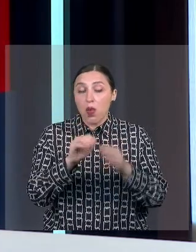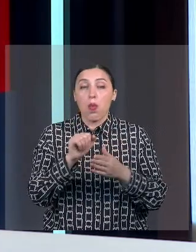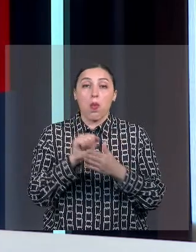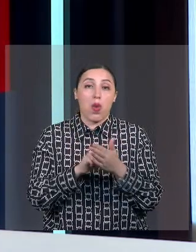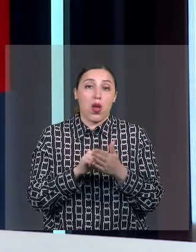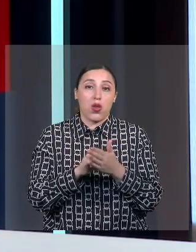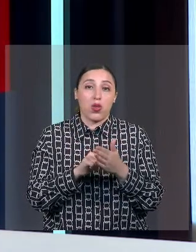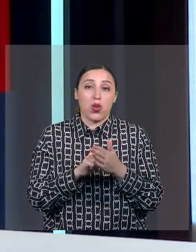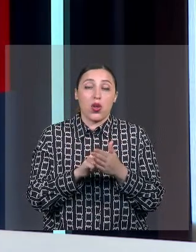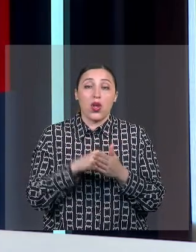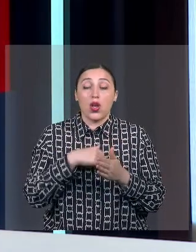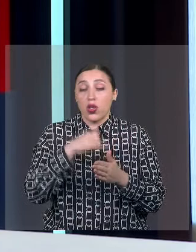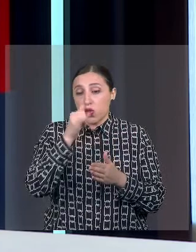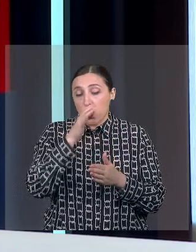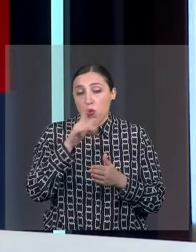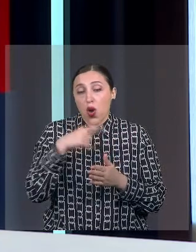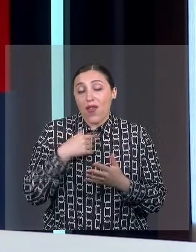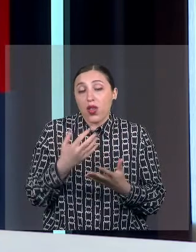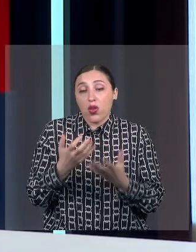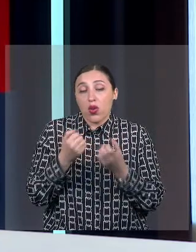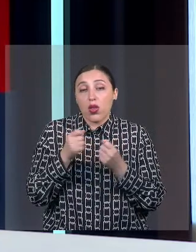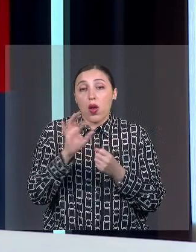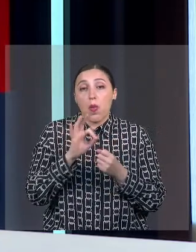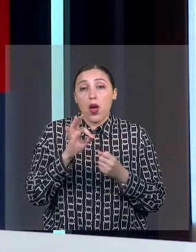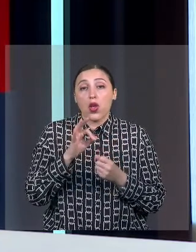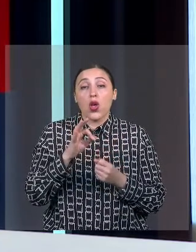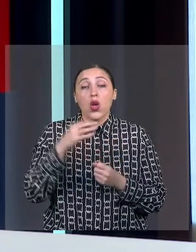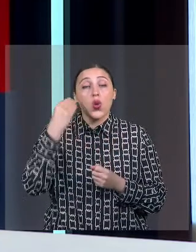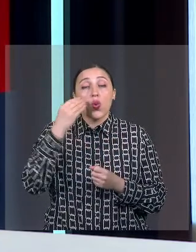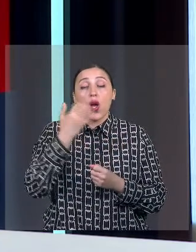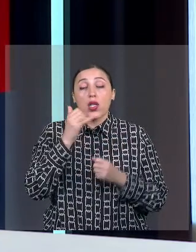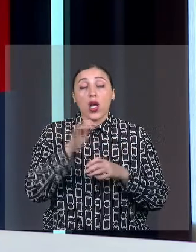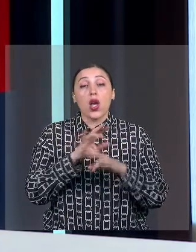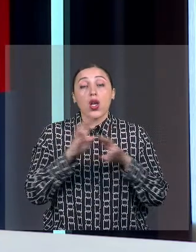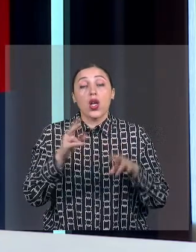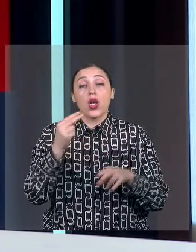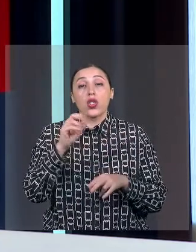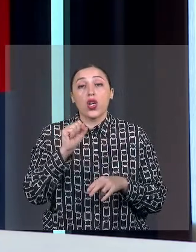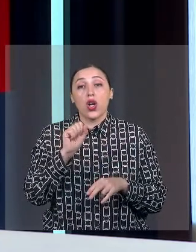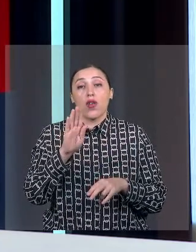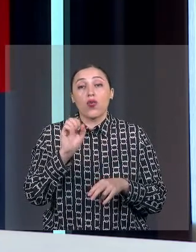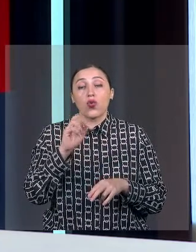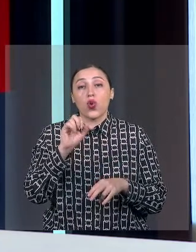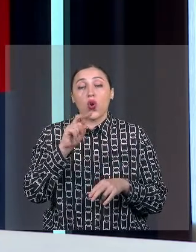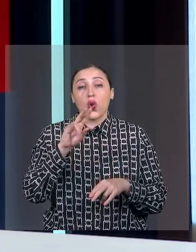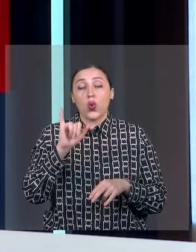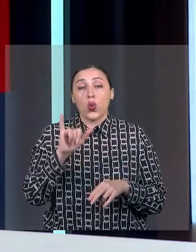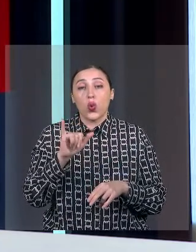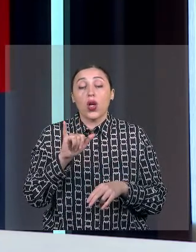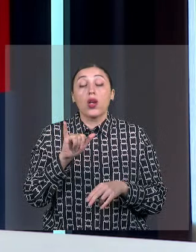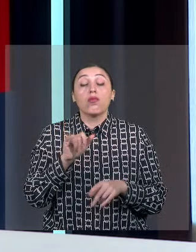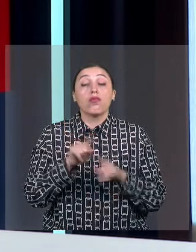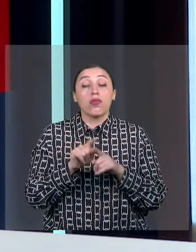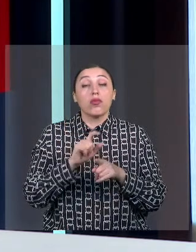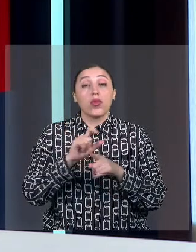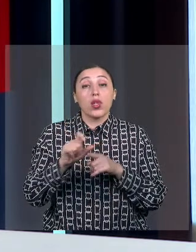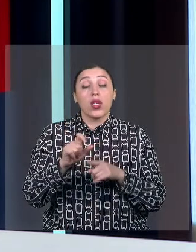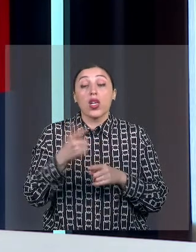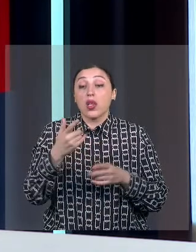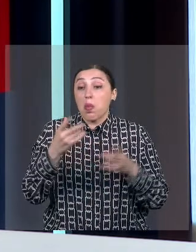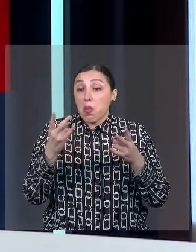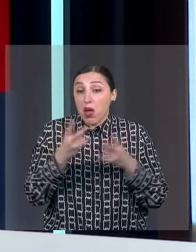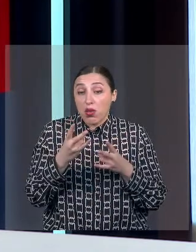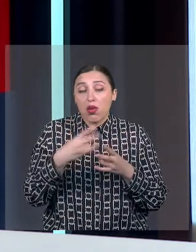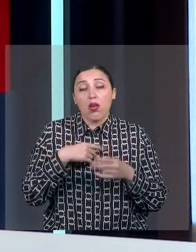պատճառով։ «Ես դա չեմ կարող ընդունել», հայտարարել է Թուրքիայի արտգործնախարար Չավուշօղլուն, սպառնալով, որ անհրաժեշտության դեպքում կարող են